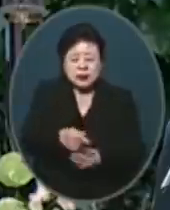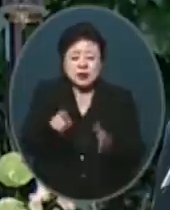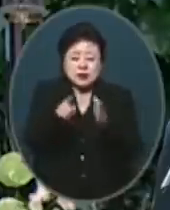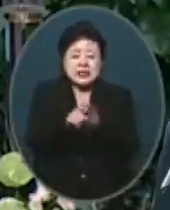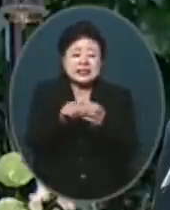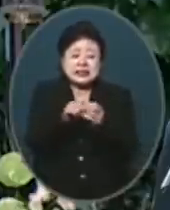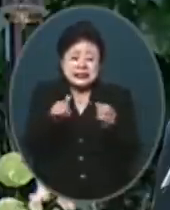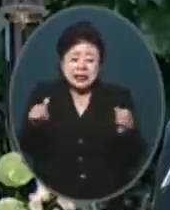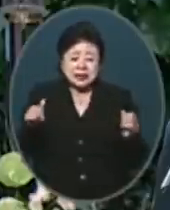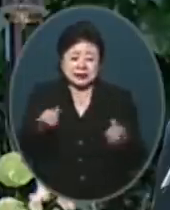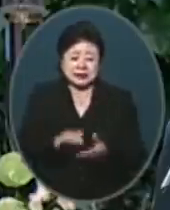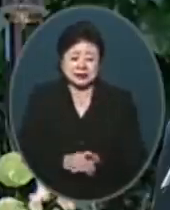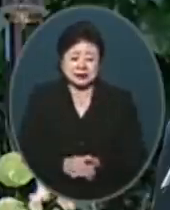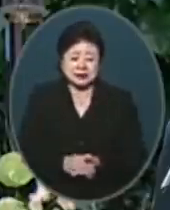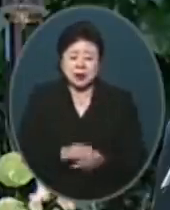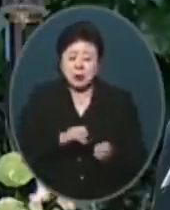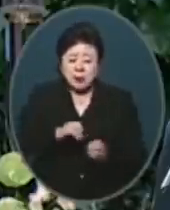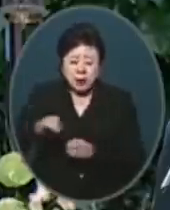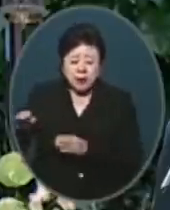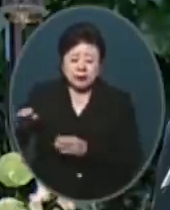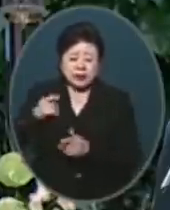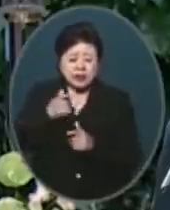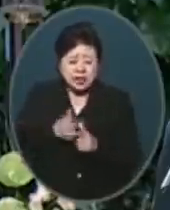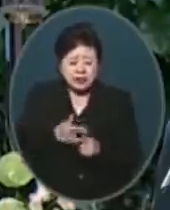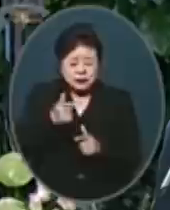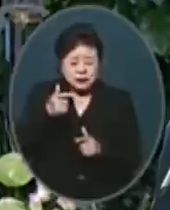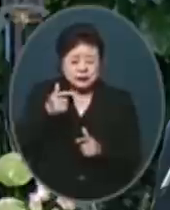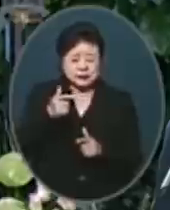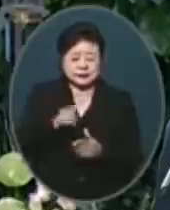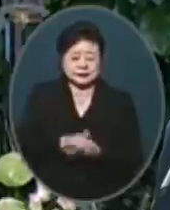사람들 버리면 예수님